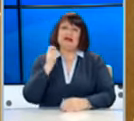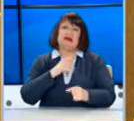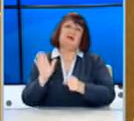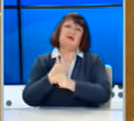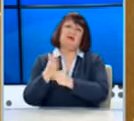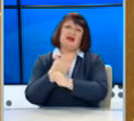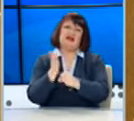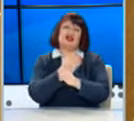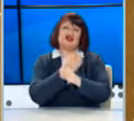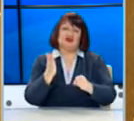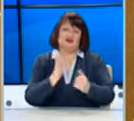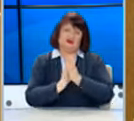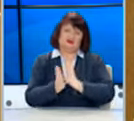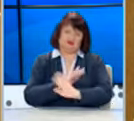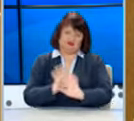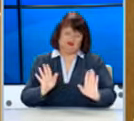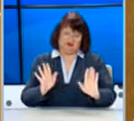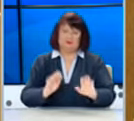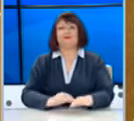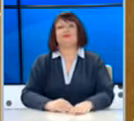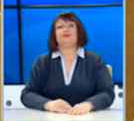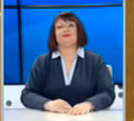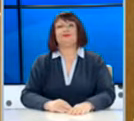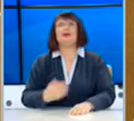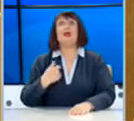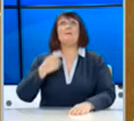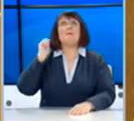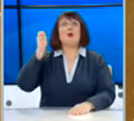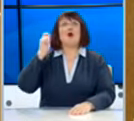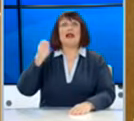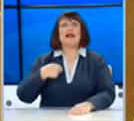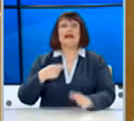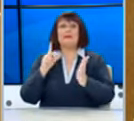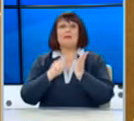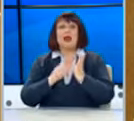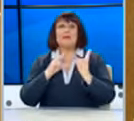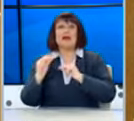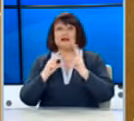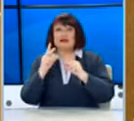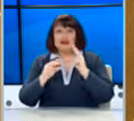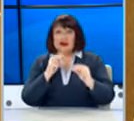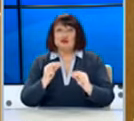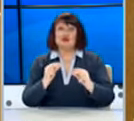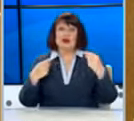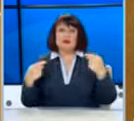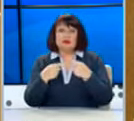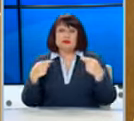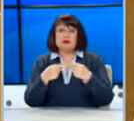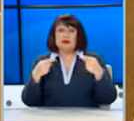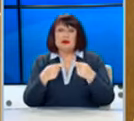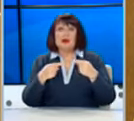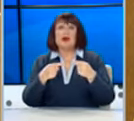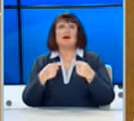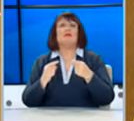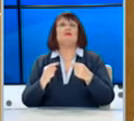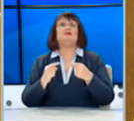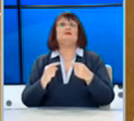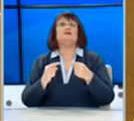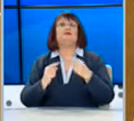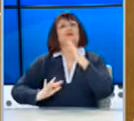ισοπαίδωσης και εκαθάρισης. Είναι μια πολιτική που πρέπει να συζητηθεί και να αντιπαρατεθεί με το προοδευτικό